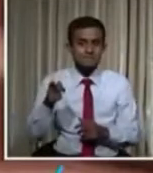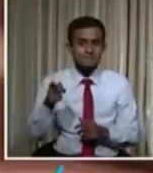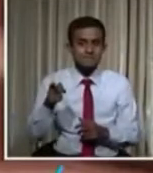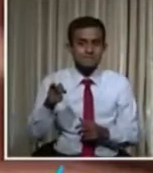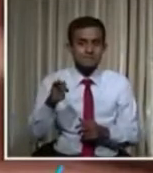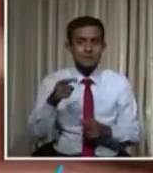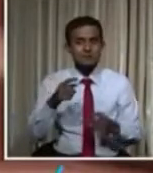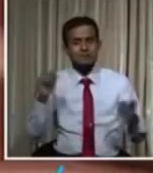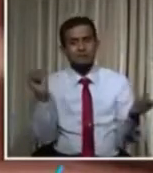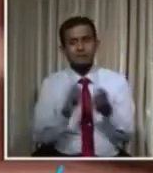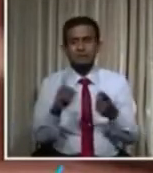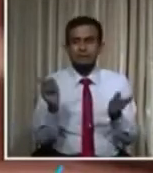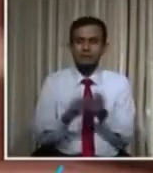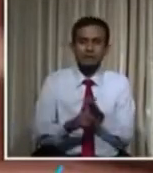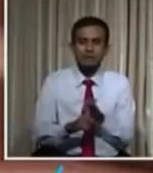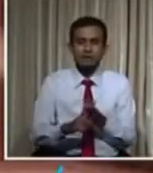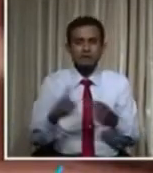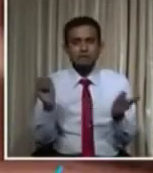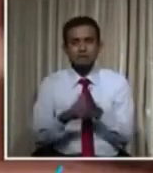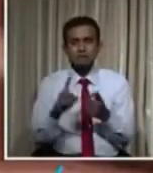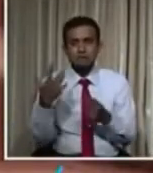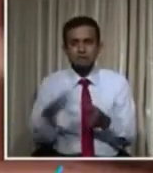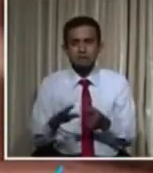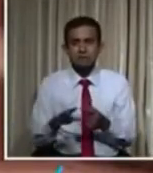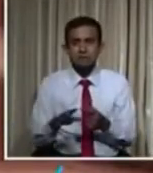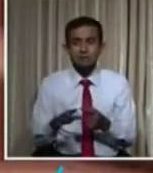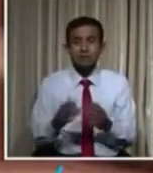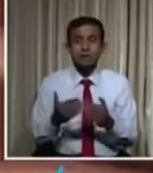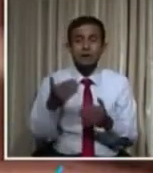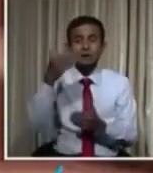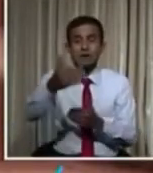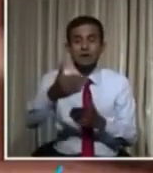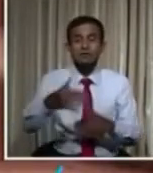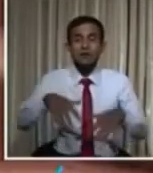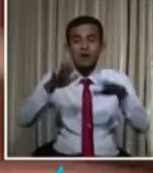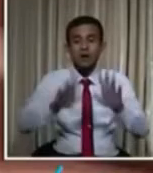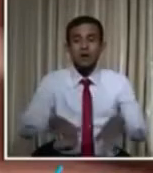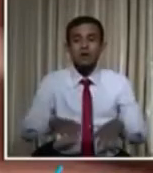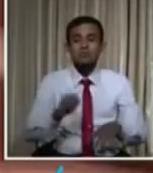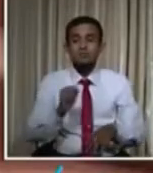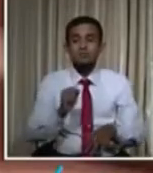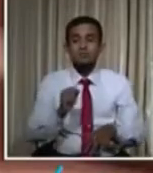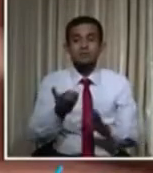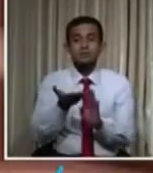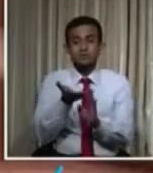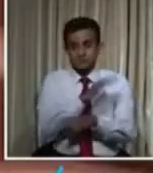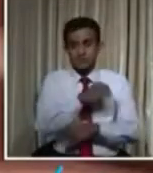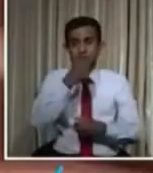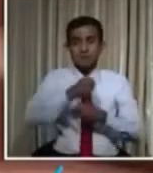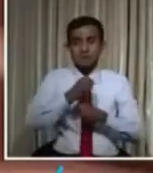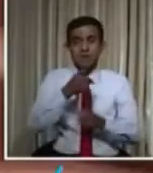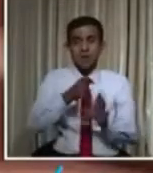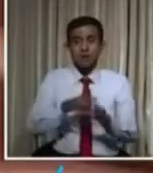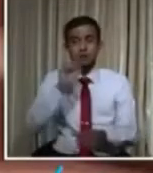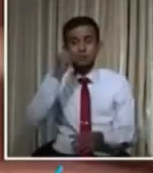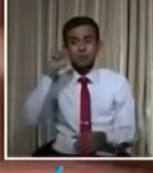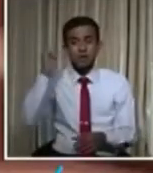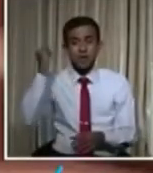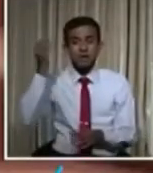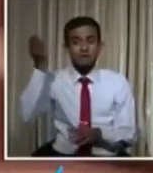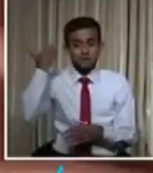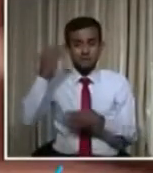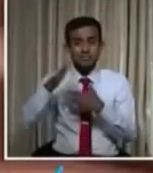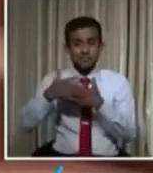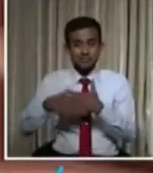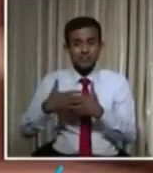ඒ දහ ගත්තාම ගහගෙන ඊළඟට මේකේ ඉන්න ප්‍රතිඵලය මීට කලින් ආණ්ඩු අවුරුදු 50ක 60ක කාලය තුල ඔප්පු